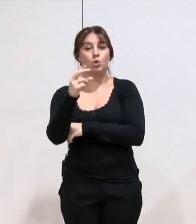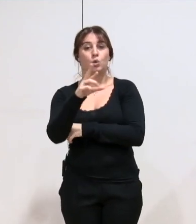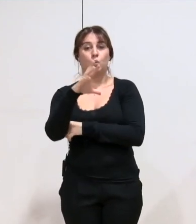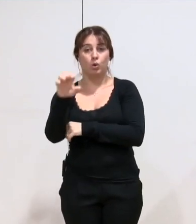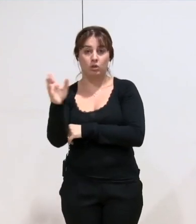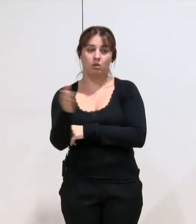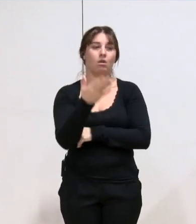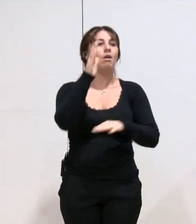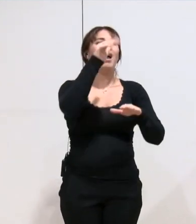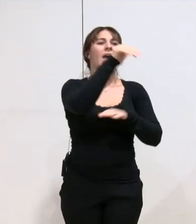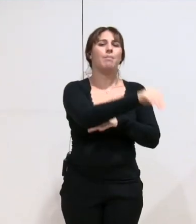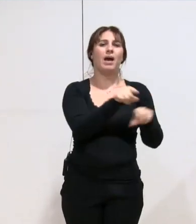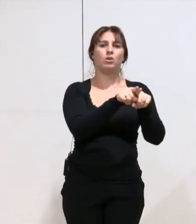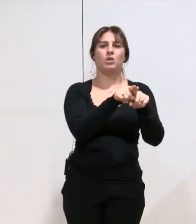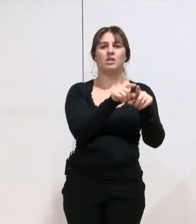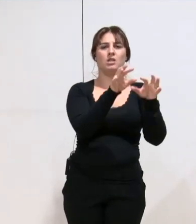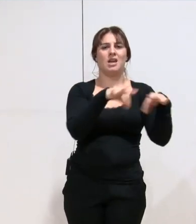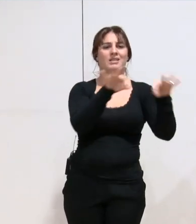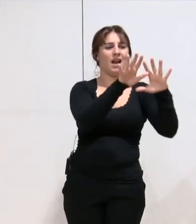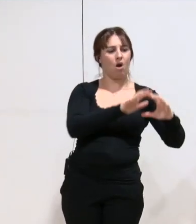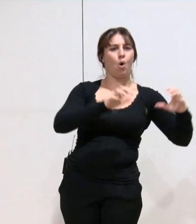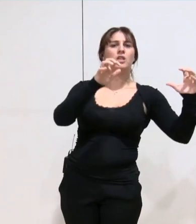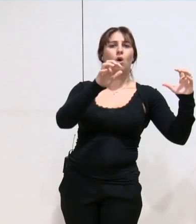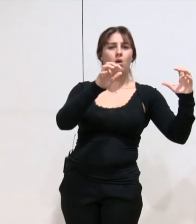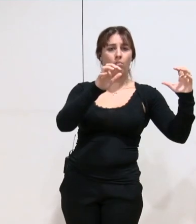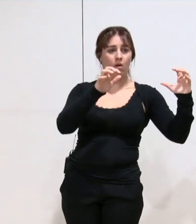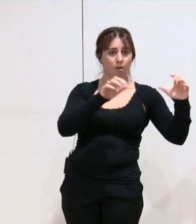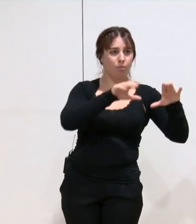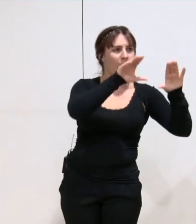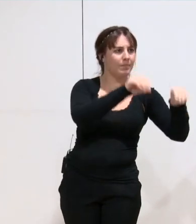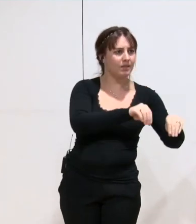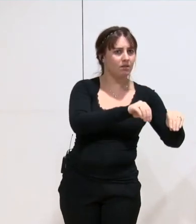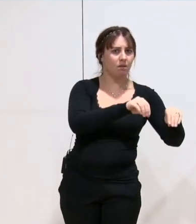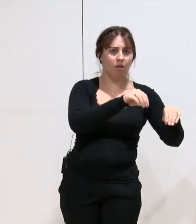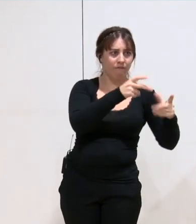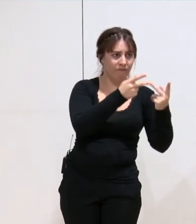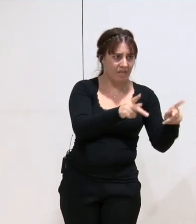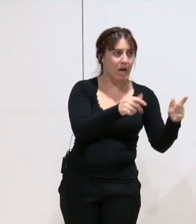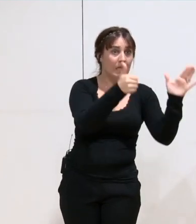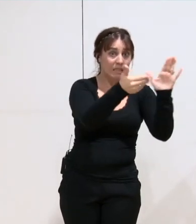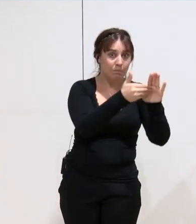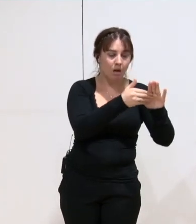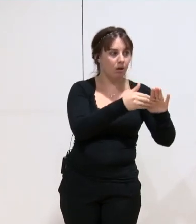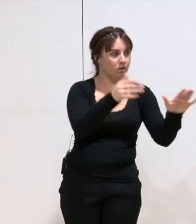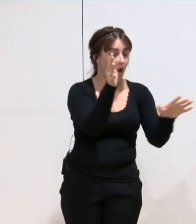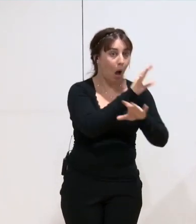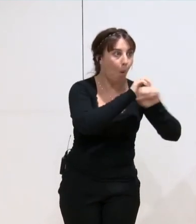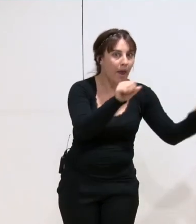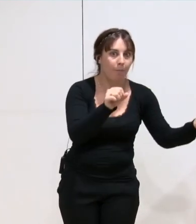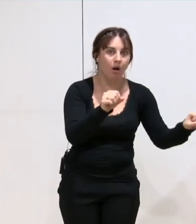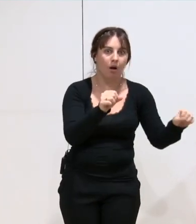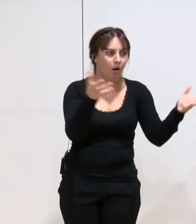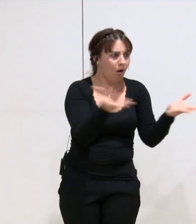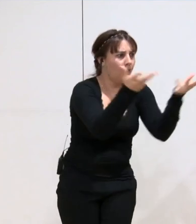l'auditorium des bases, vous le connaissez sûrement aussi, pour une ville de 10 000 habitants, c'est spectaculaire. Donc, est-ce qu'il n'y a pas maintenant, vu la dynamique de